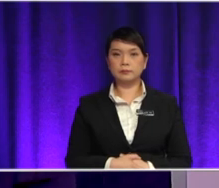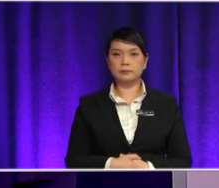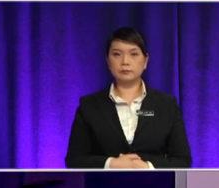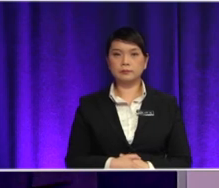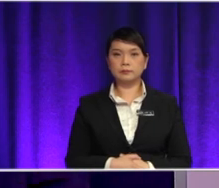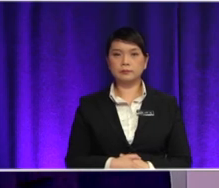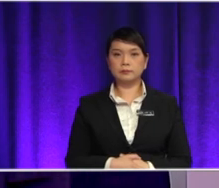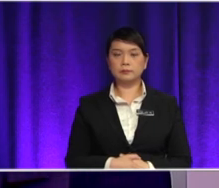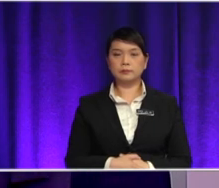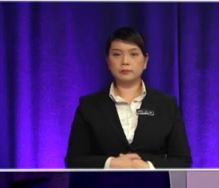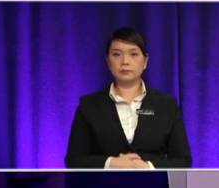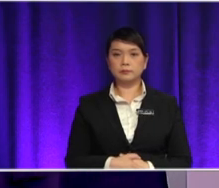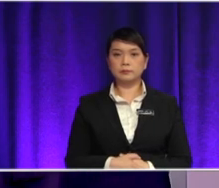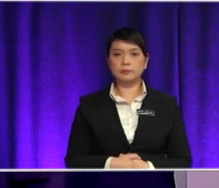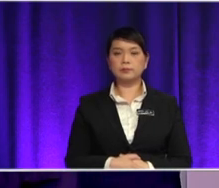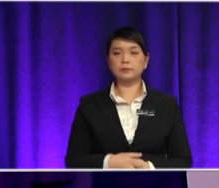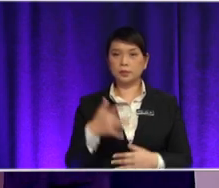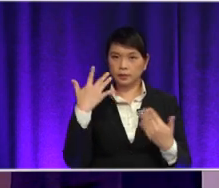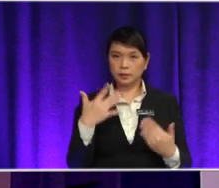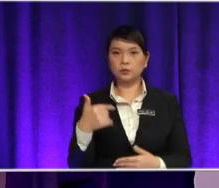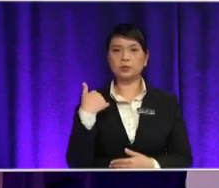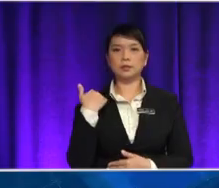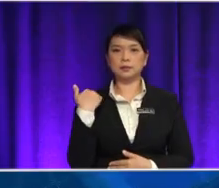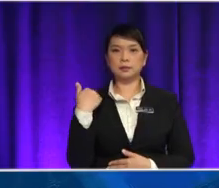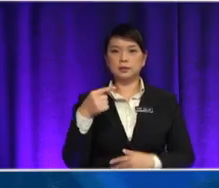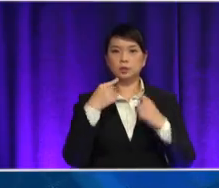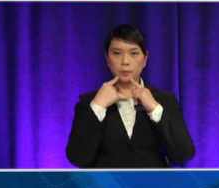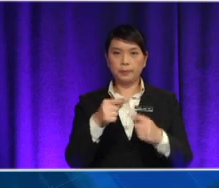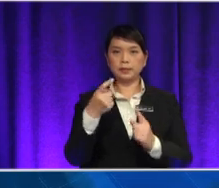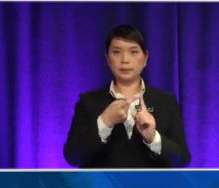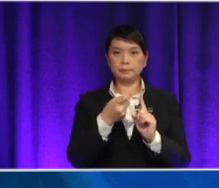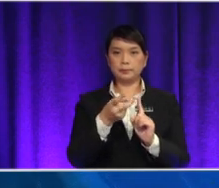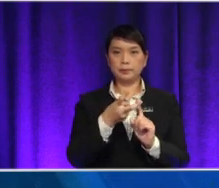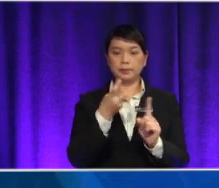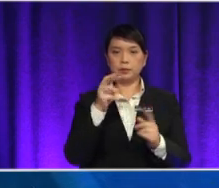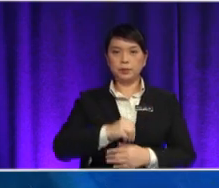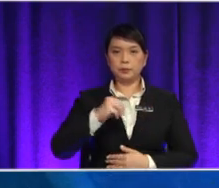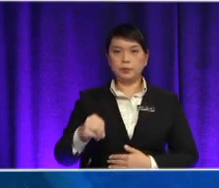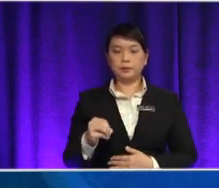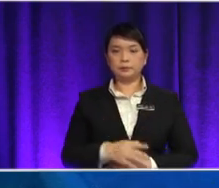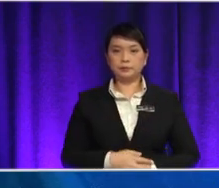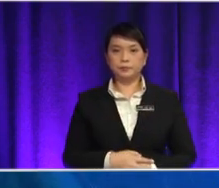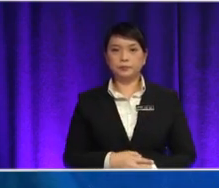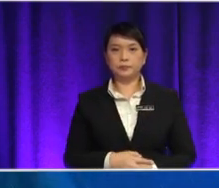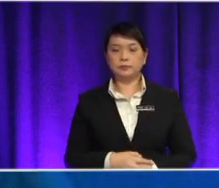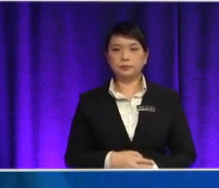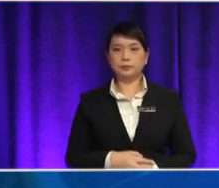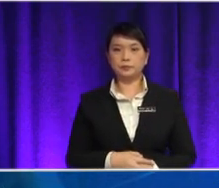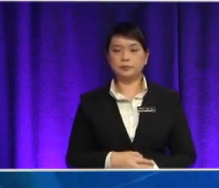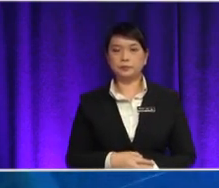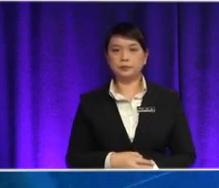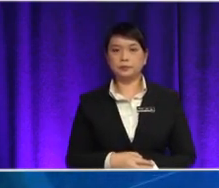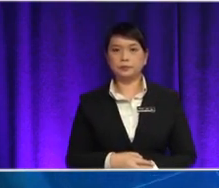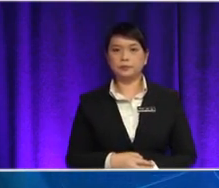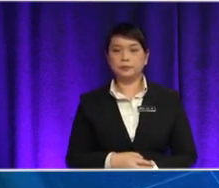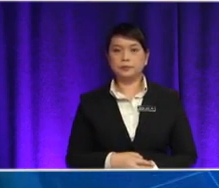dengan saya, bersama dengan rakan-rakan. Kita dah dapat Nisa. Dah ada jawapannya. Wah, pantas. Dah makin pantas. Laju. Okay, kita dah Tanjing, ada Tanjing jawapannya